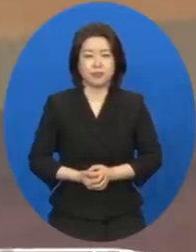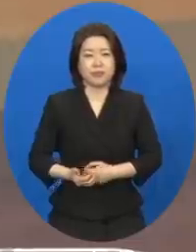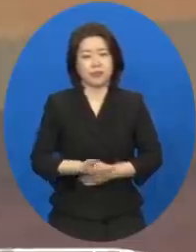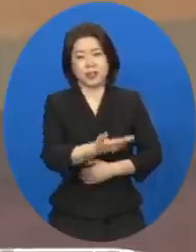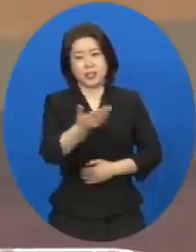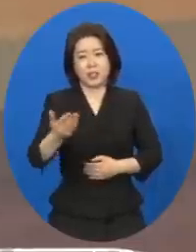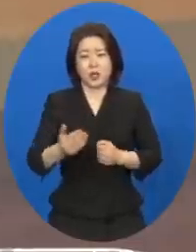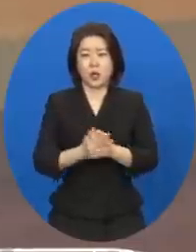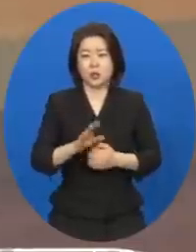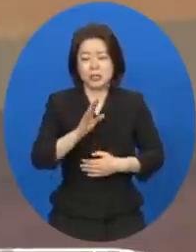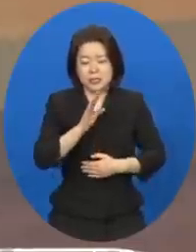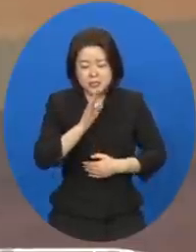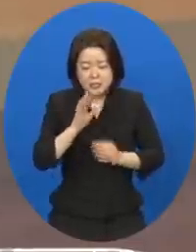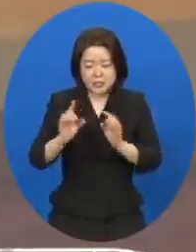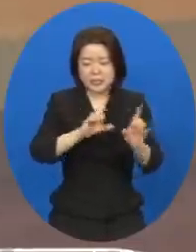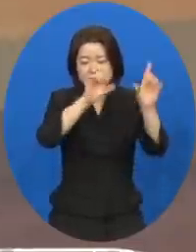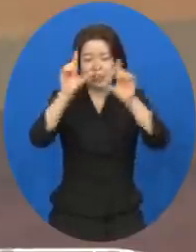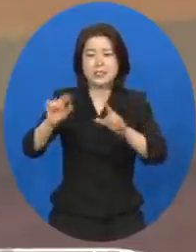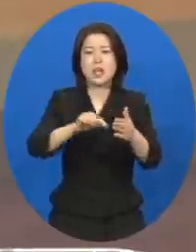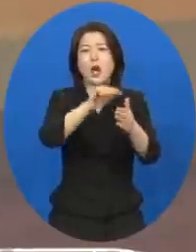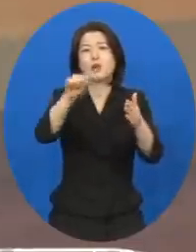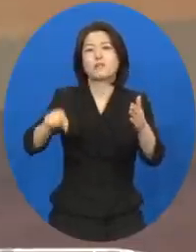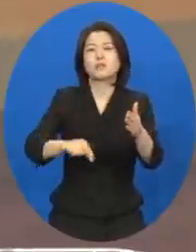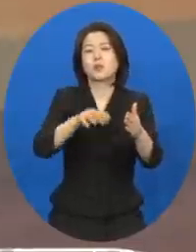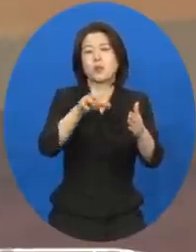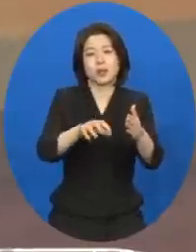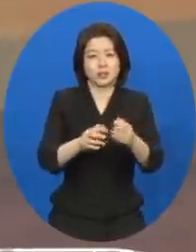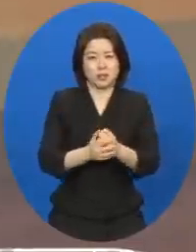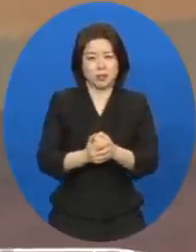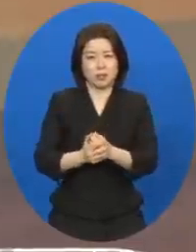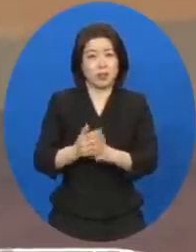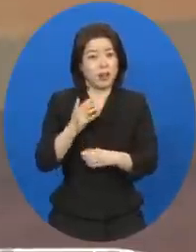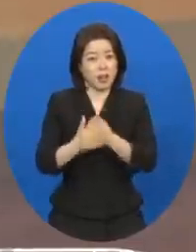여러분의 실제로 삶 속에서 하나님께서